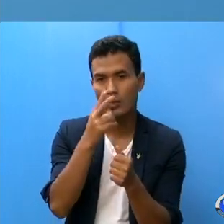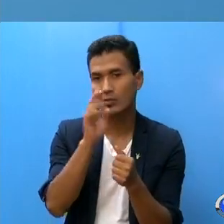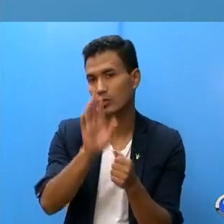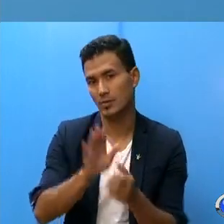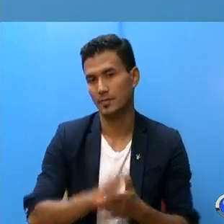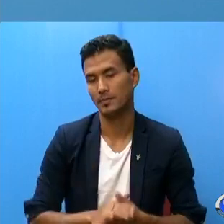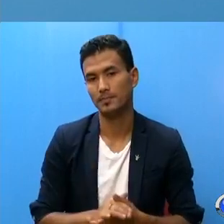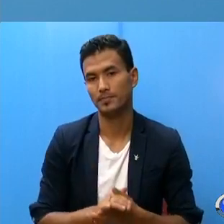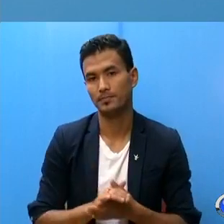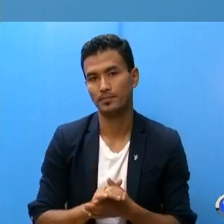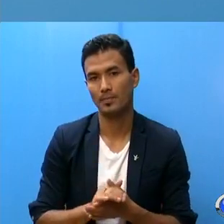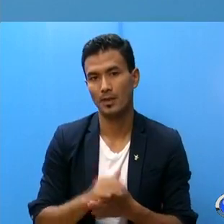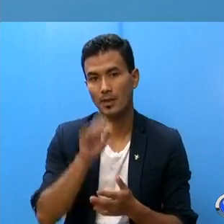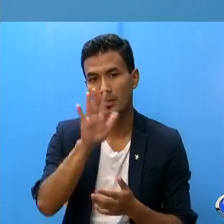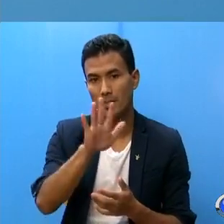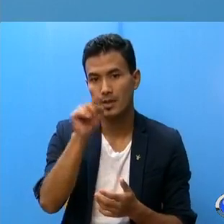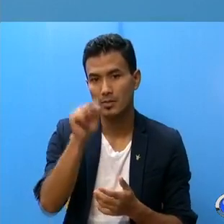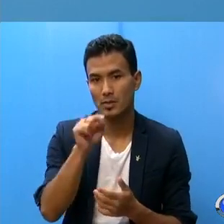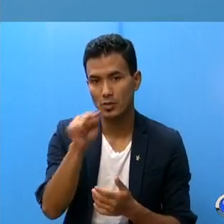अको